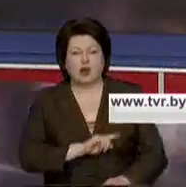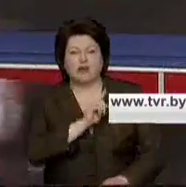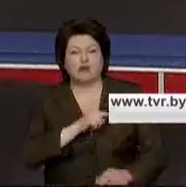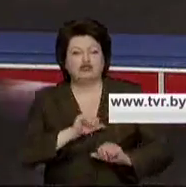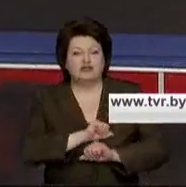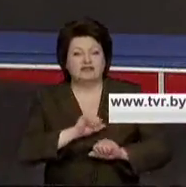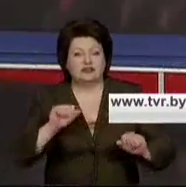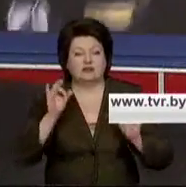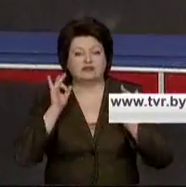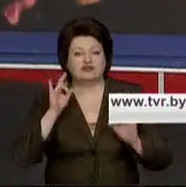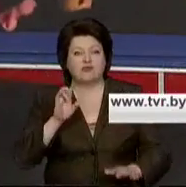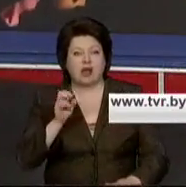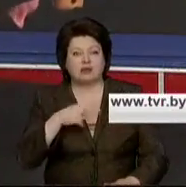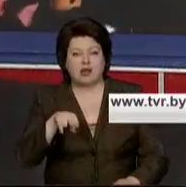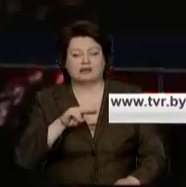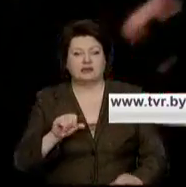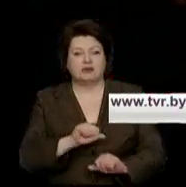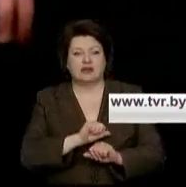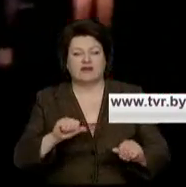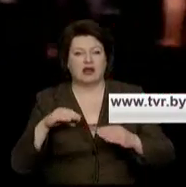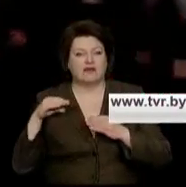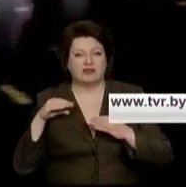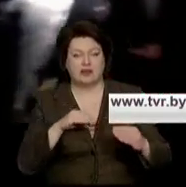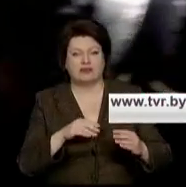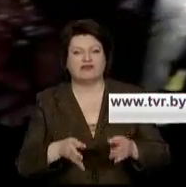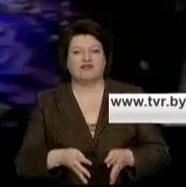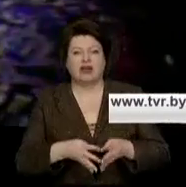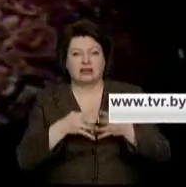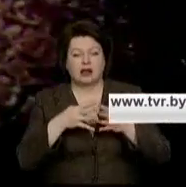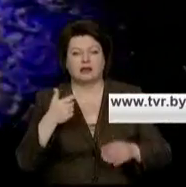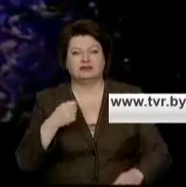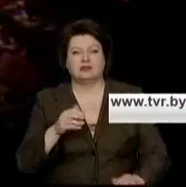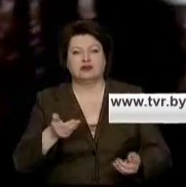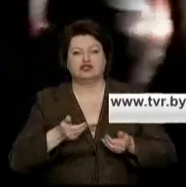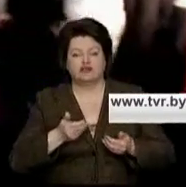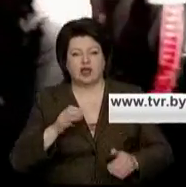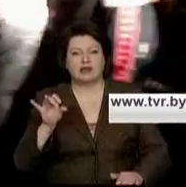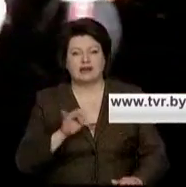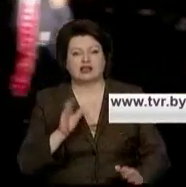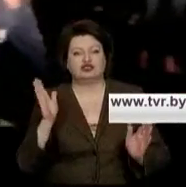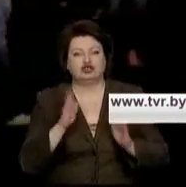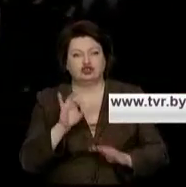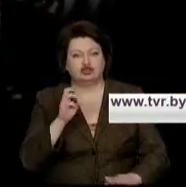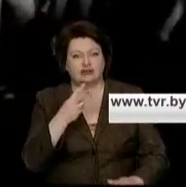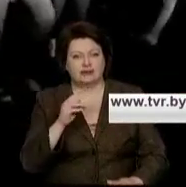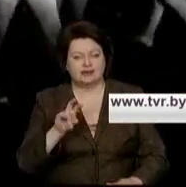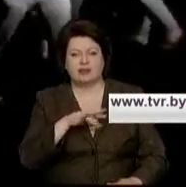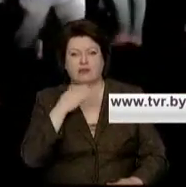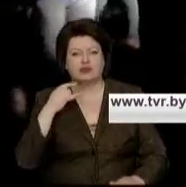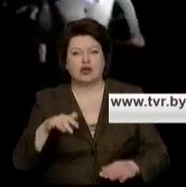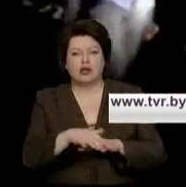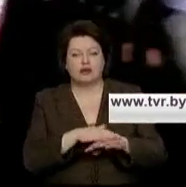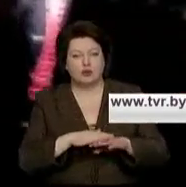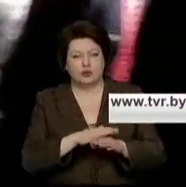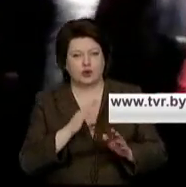Мощный взрыв прогремел в Багдаде. Боевики подорвали автомобиль. Теракт произошел в квартале Амиль, где в основном проживают иракцы-шииты, на одной из самых